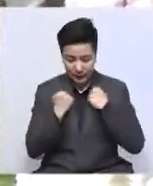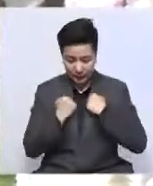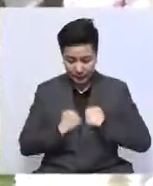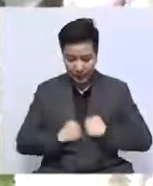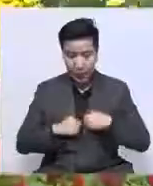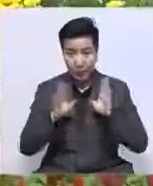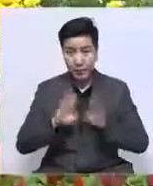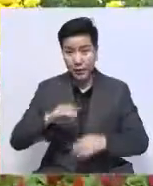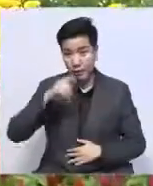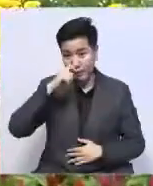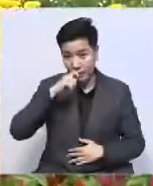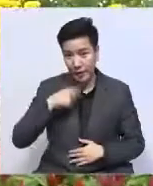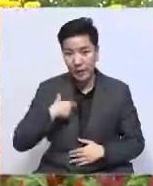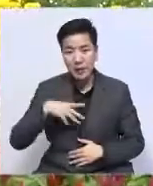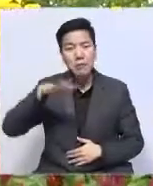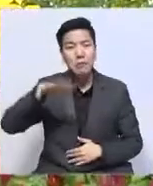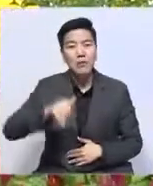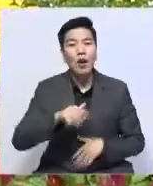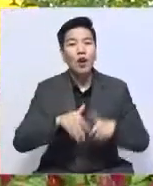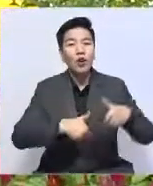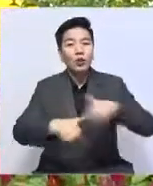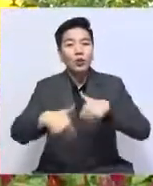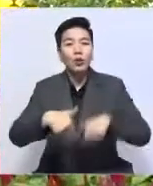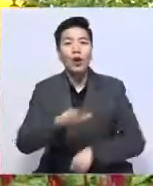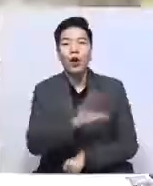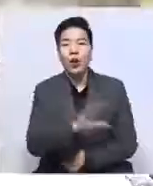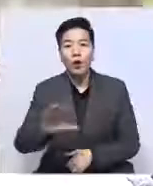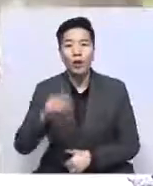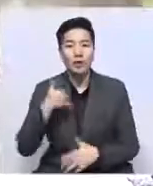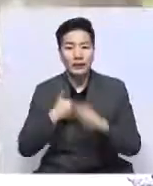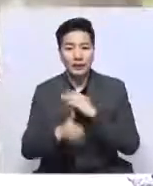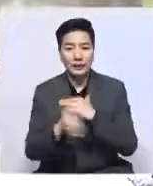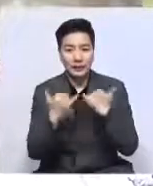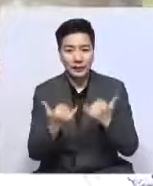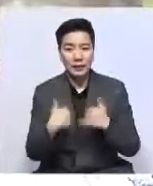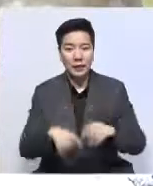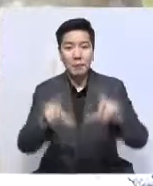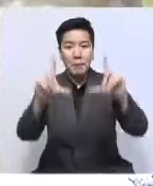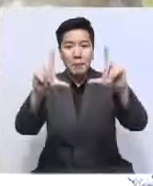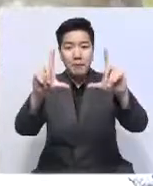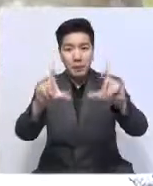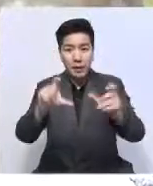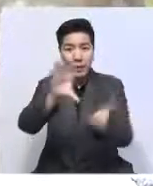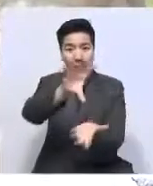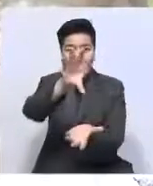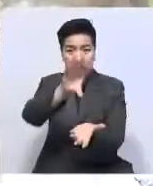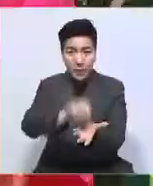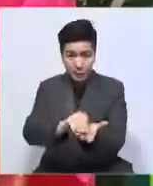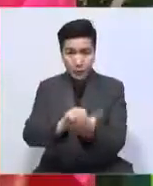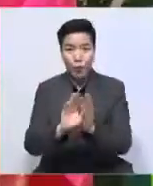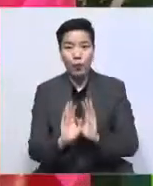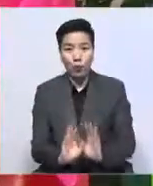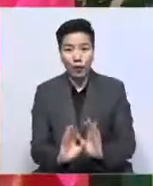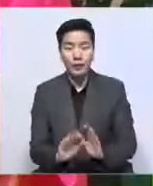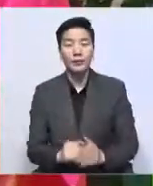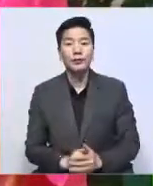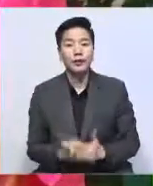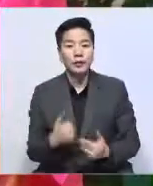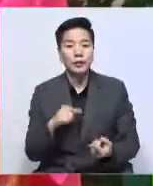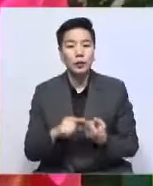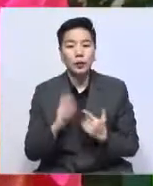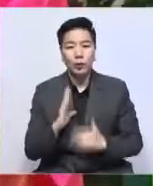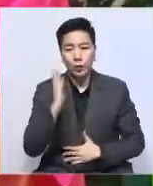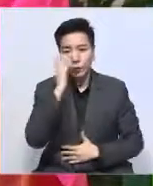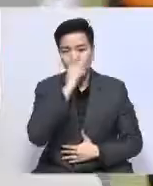ส่ชุดไทยแล้วก็ผ้าพื้นเมืองมาร่วมกิจกรรมเป็นอย่างมากนะคะแล้วก็ถ่ายภาพเก็บไว้เป็นที่ลึกอย่างสวยงามด้วยค่ะโดย